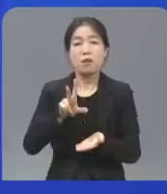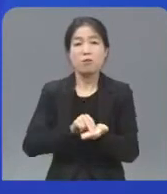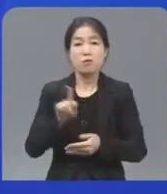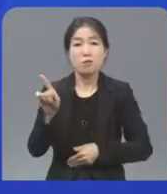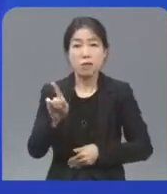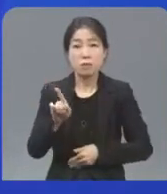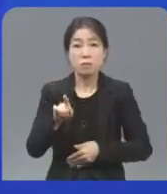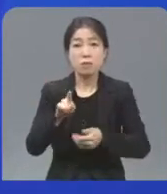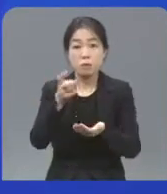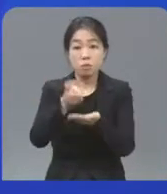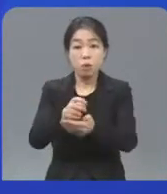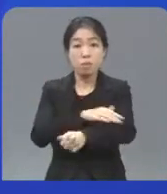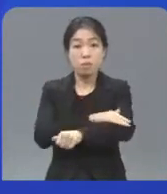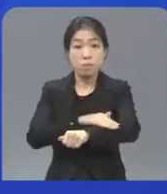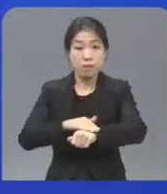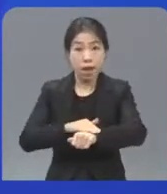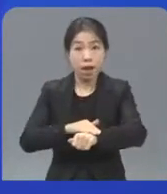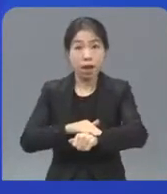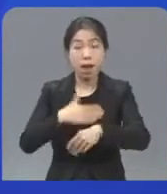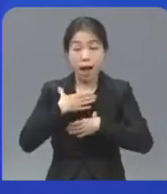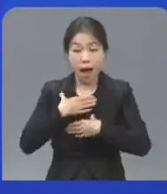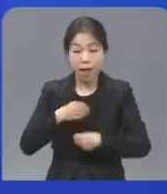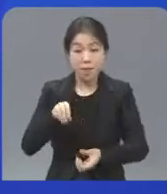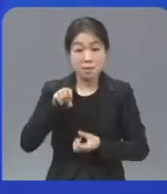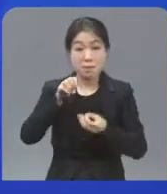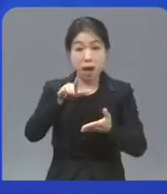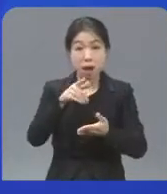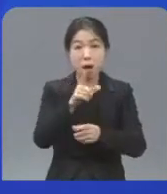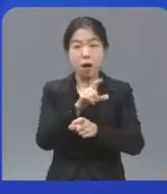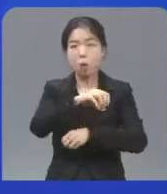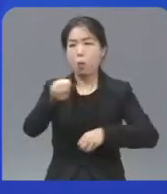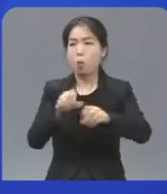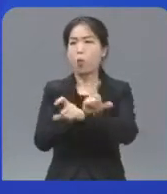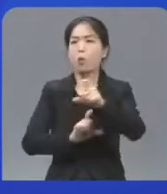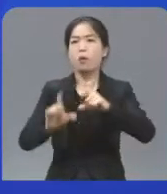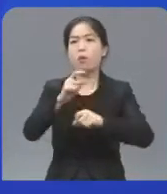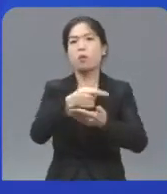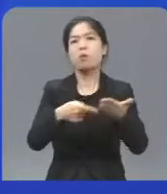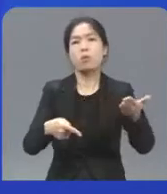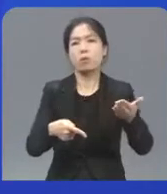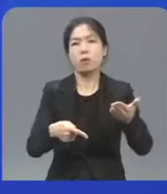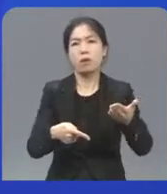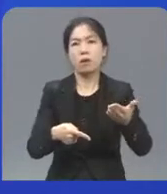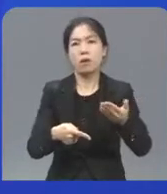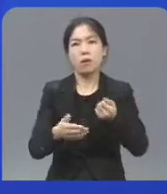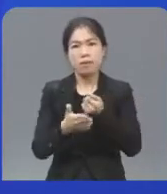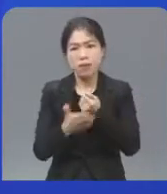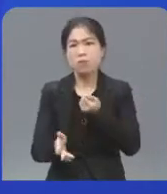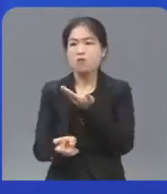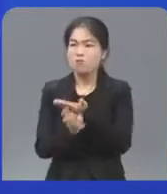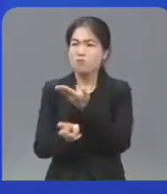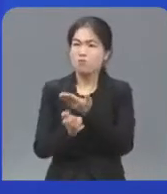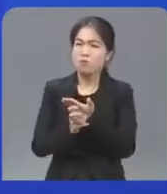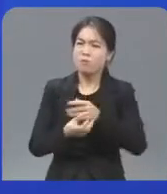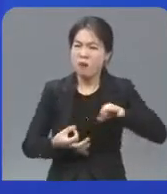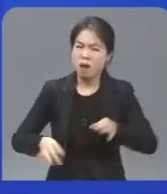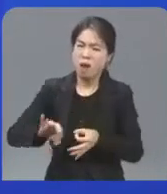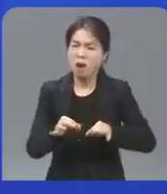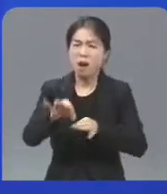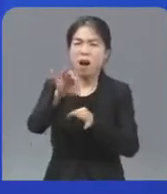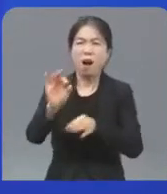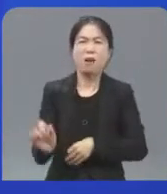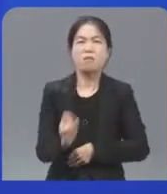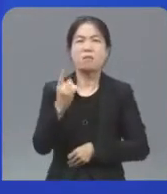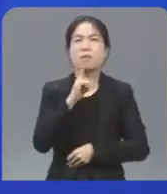지킬 것은 지켜가면서 안전하게 배달 할수록 덜 버는 구조가 아찔한 고개 배달을 부추기고 있다는 점입니다